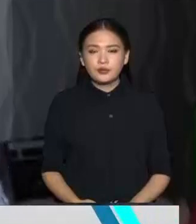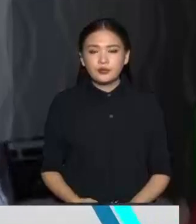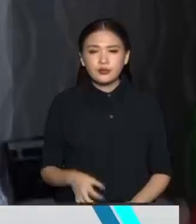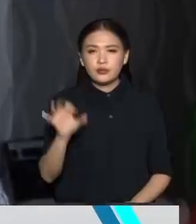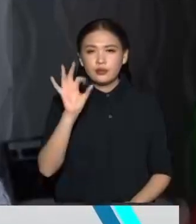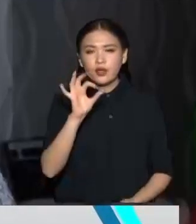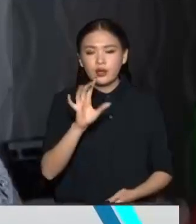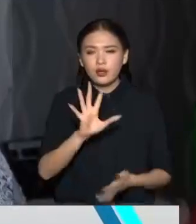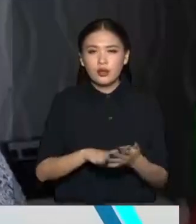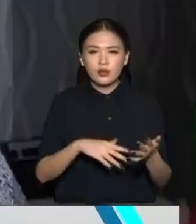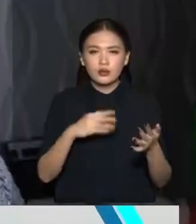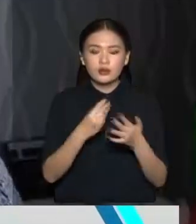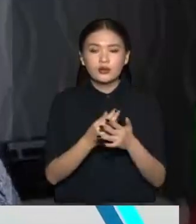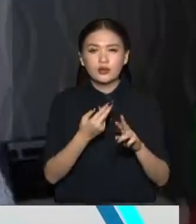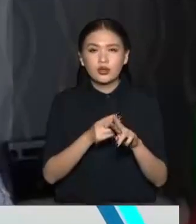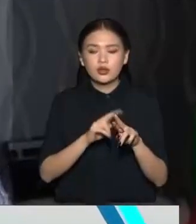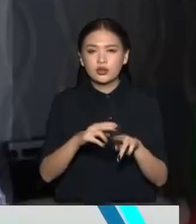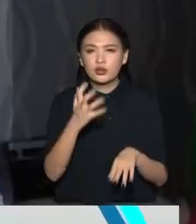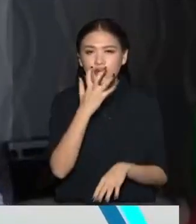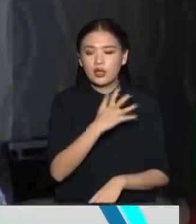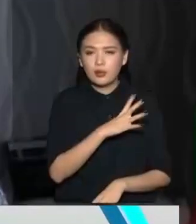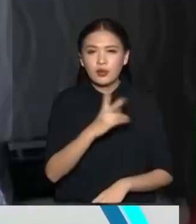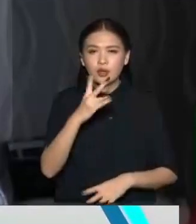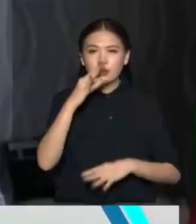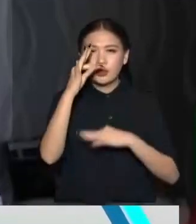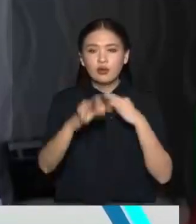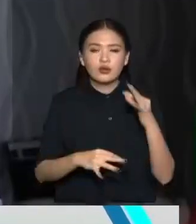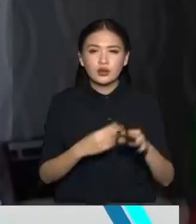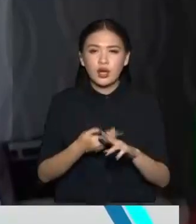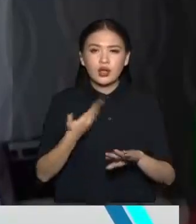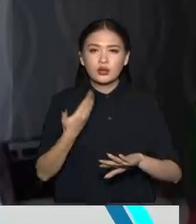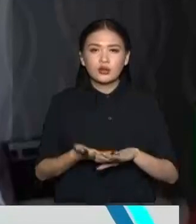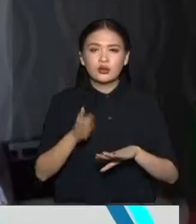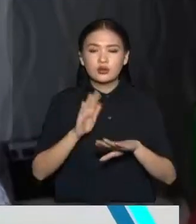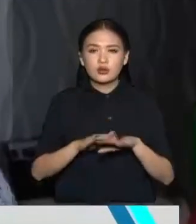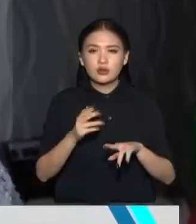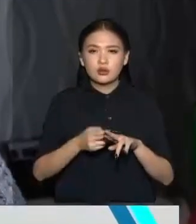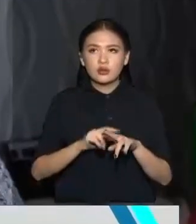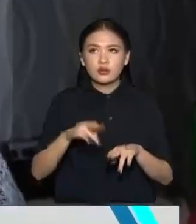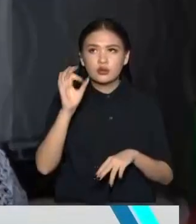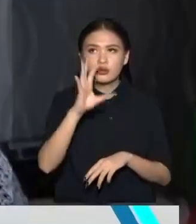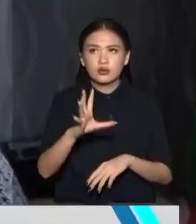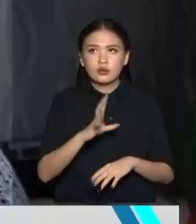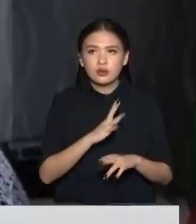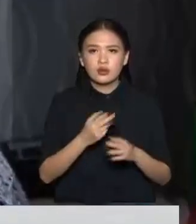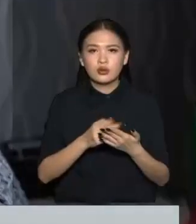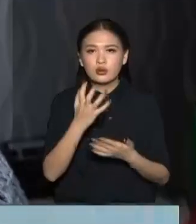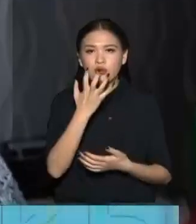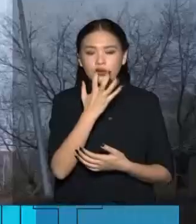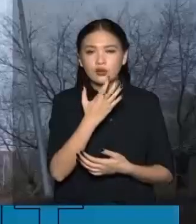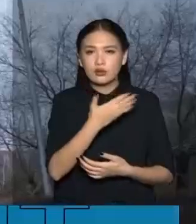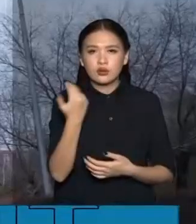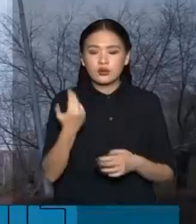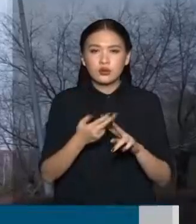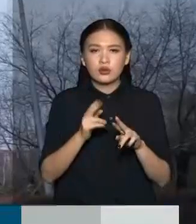Қазан айынан бері үй бір жылымай қойды. Соңғы екі тәулікте жағдай тіптен қиындады. Аяз күшейді, құбырларда жылу жоқ деуге